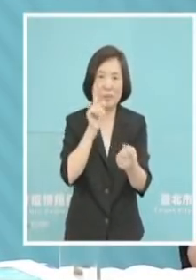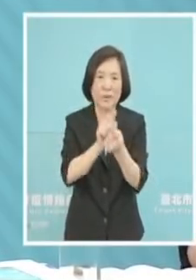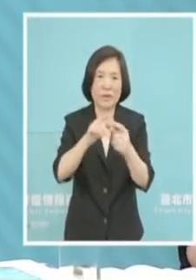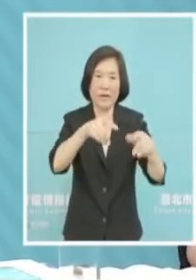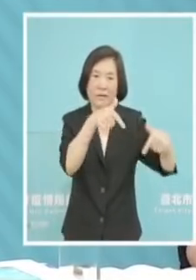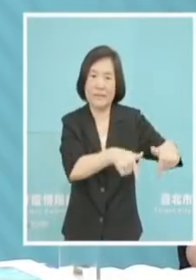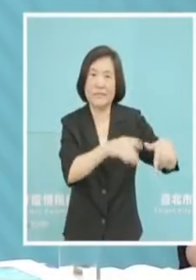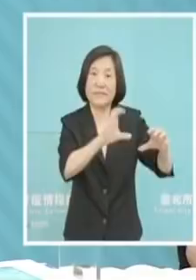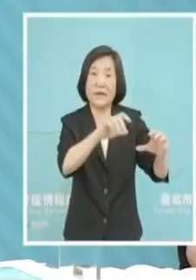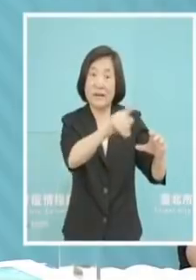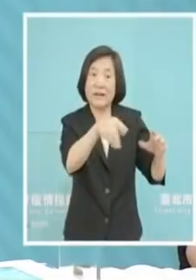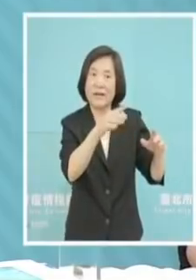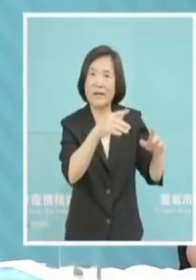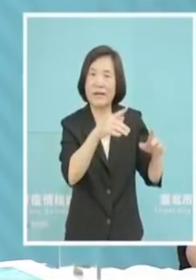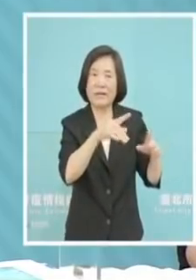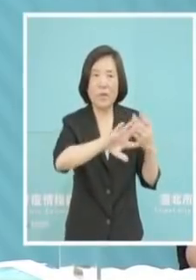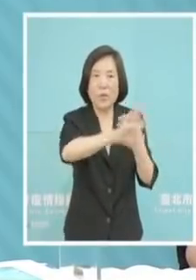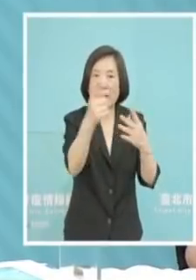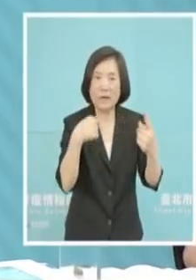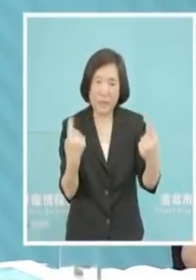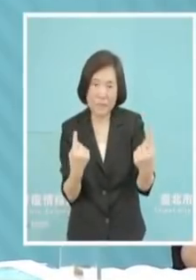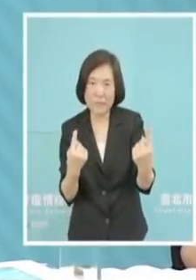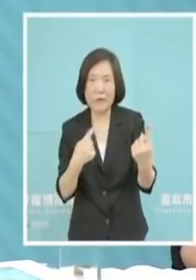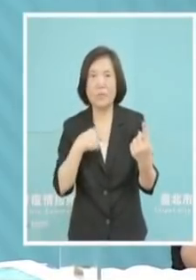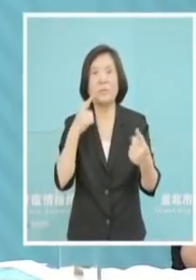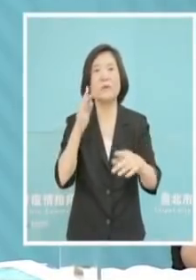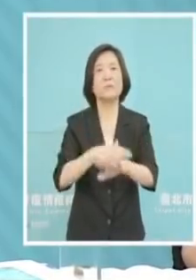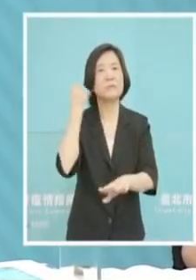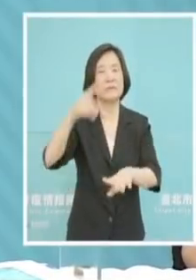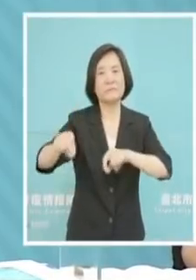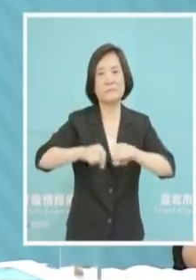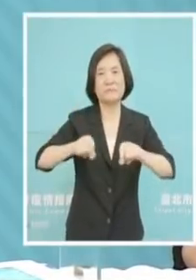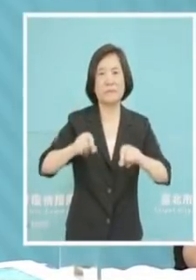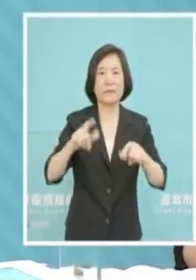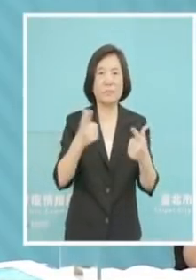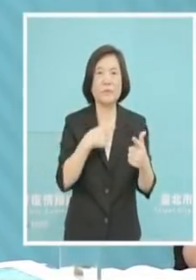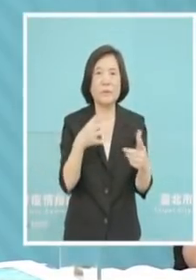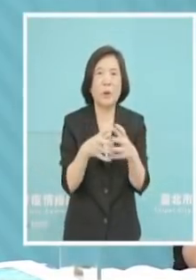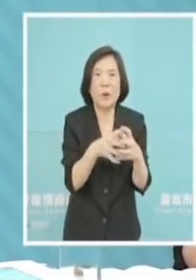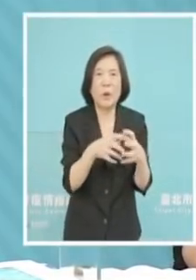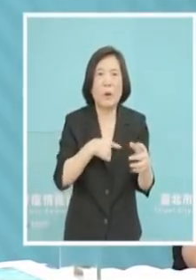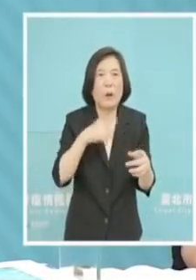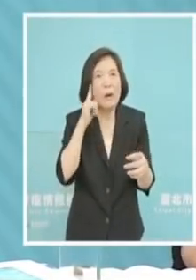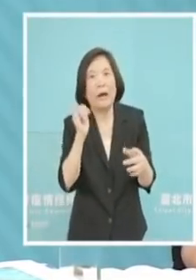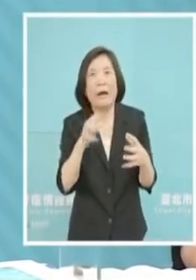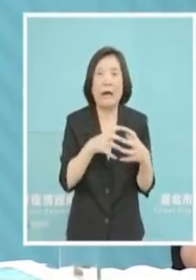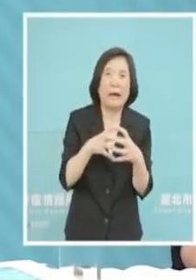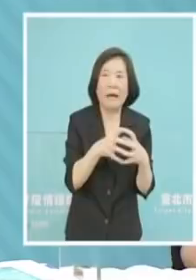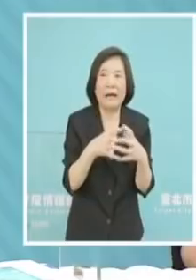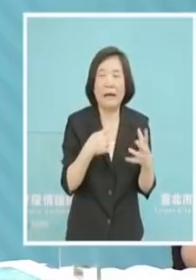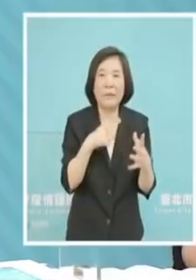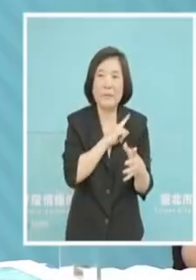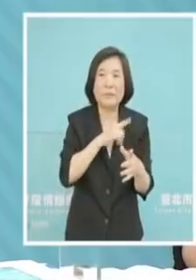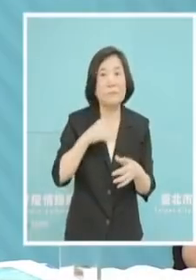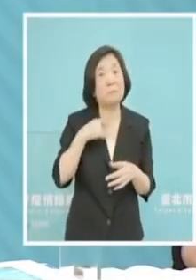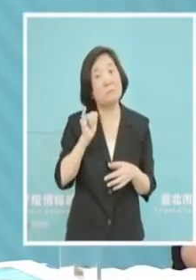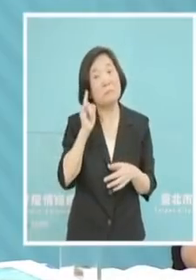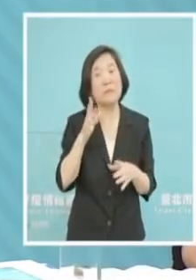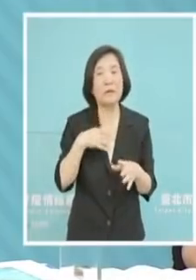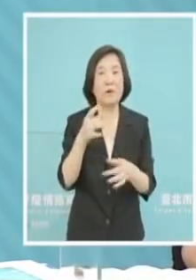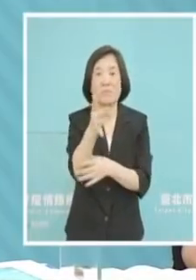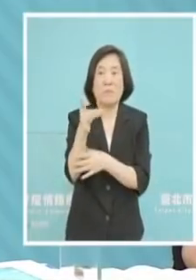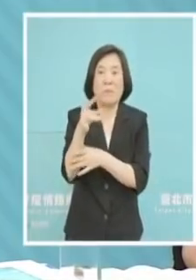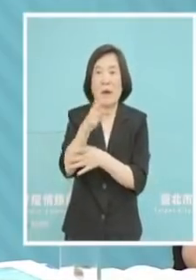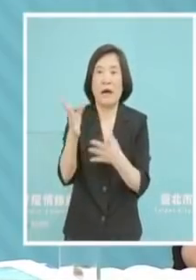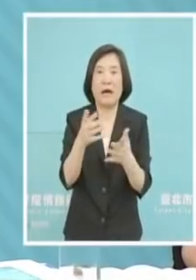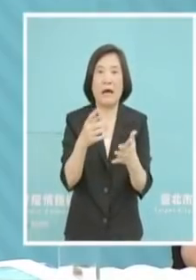财，赚国家财、灾难财，赚这种人命财是最缺德的事情。这么缺德会有啊？我其实不太